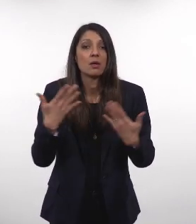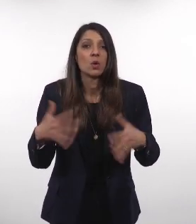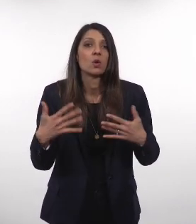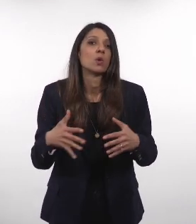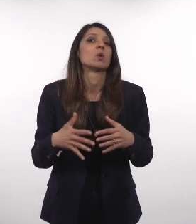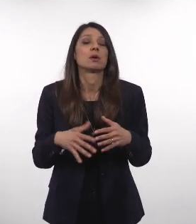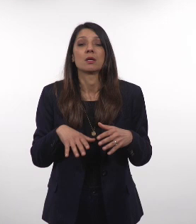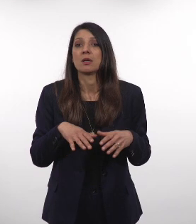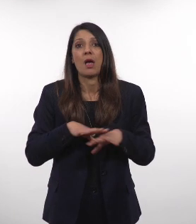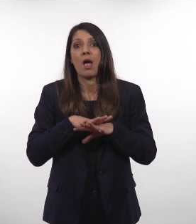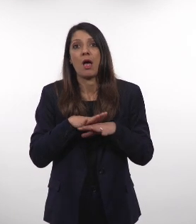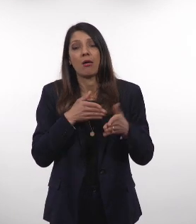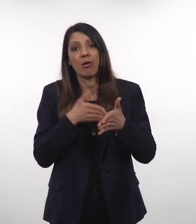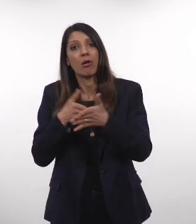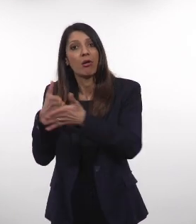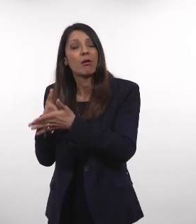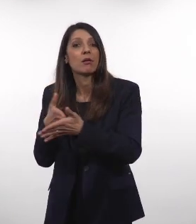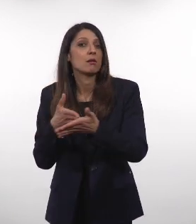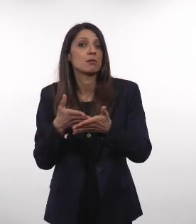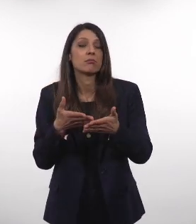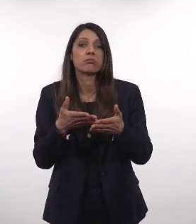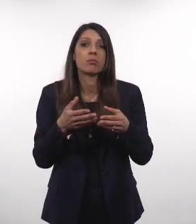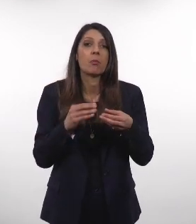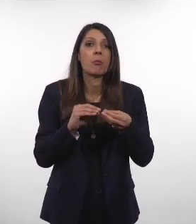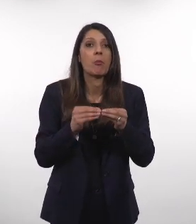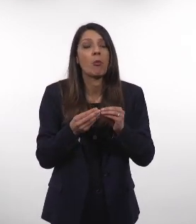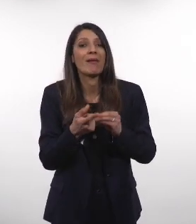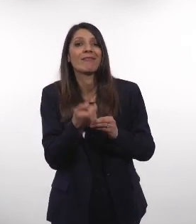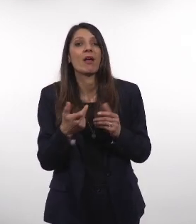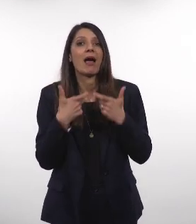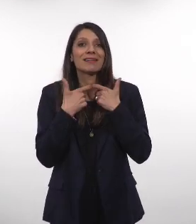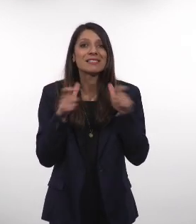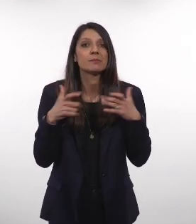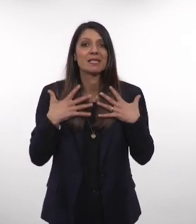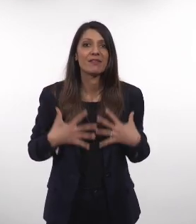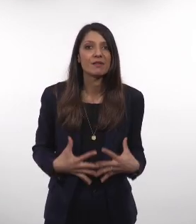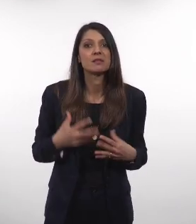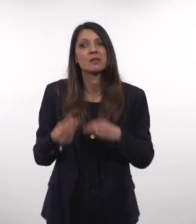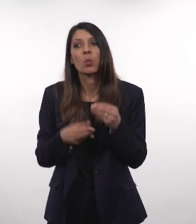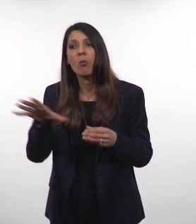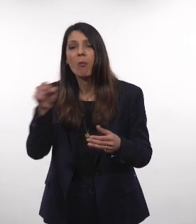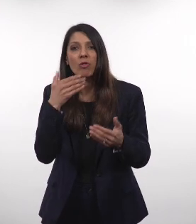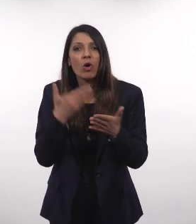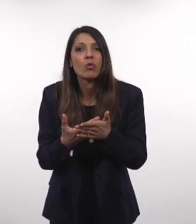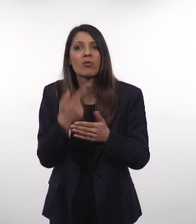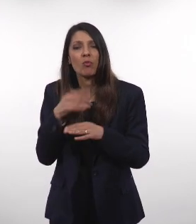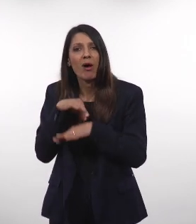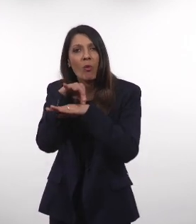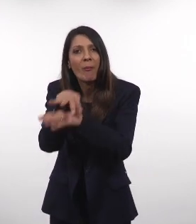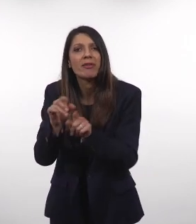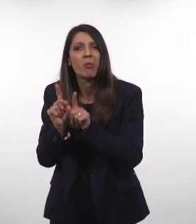il y a pas mal d'obstacles, que ça soit par rapport à l'accessibilité physique, que ça soit pour la prise de rendez-vous, pour l'accompagnement